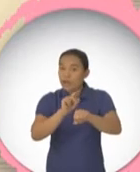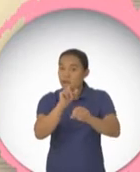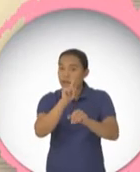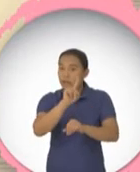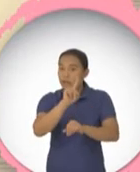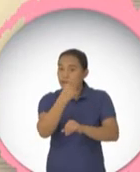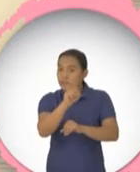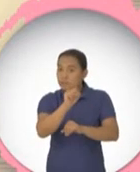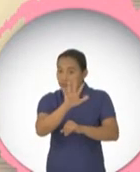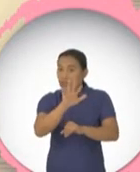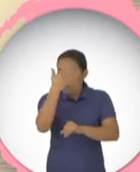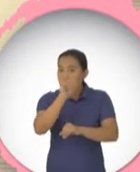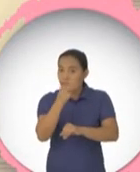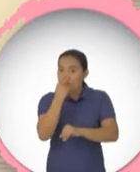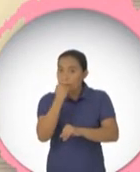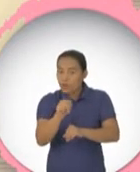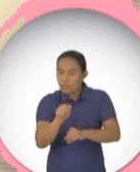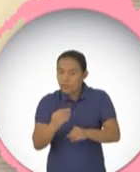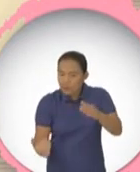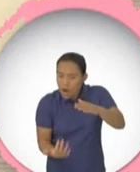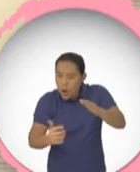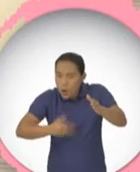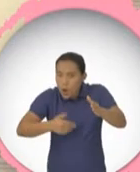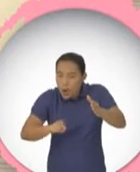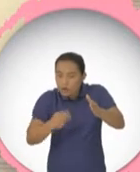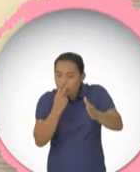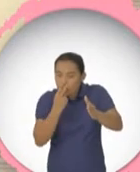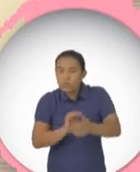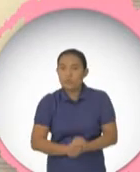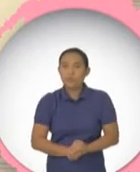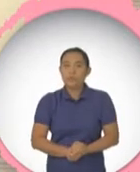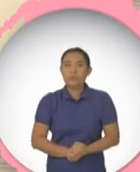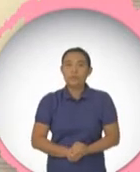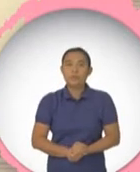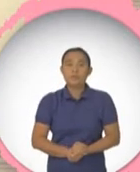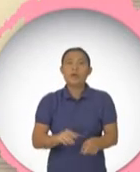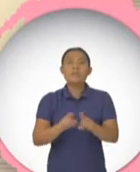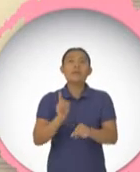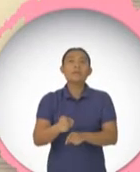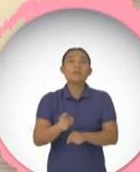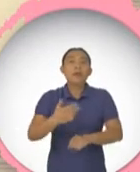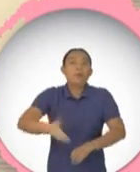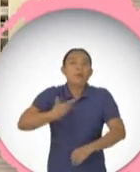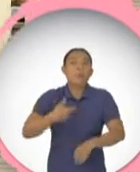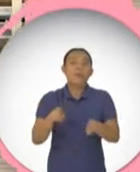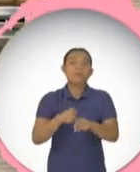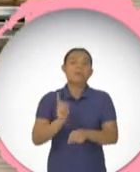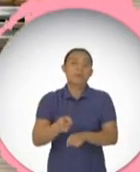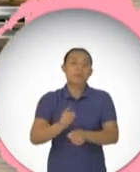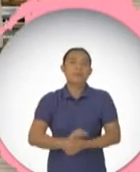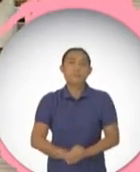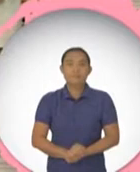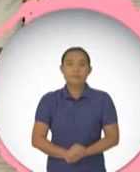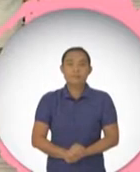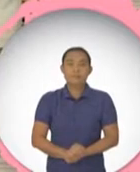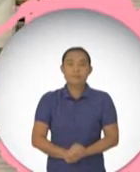ก แล้วก็ที่เหลือข้างบนเหมือนเดิมใช ่ ไหม ค่ะใช่อุณหภูมิยัง 190-200 องศาเซลเซียสค่ะ ครับผมอันนี้ก็ทิ้งไว้15นาที ค่ะ